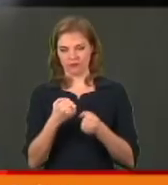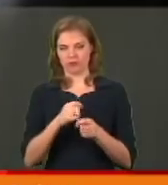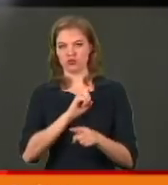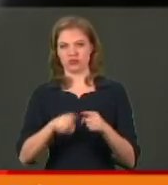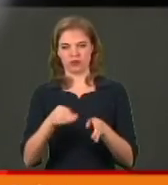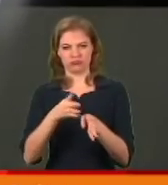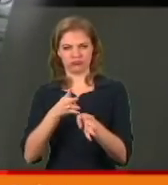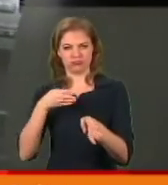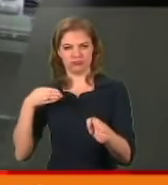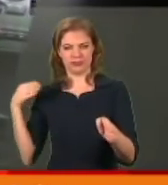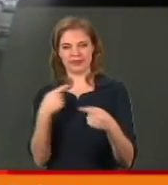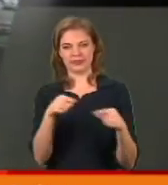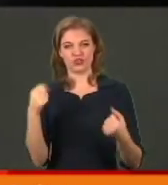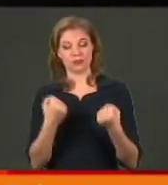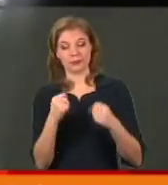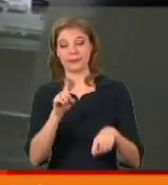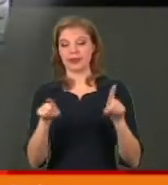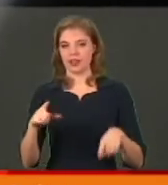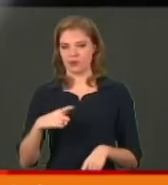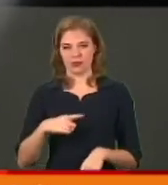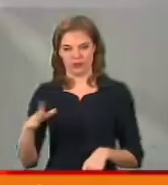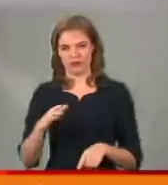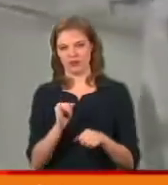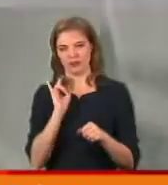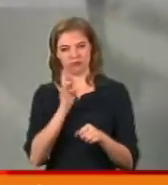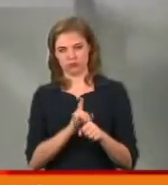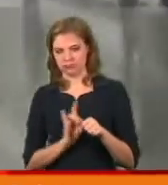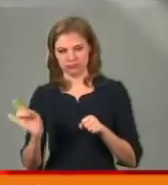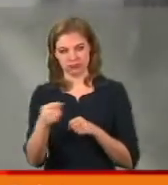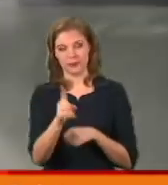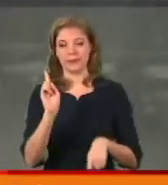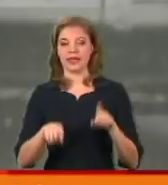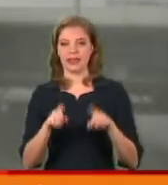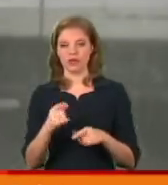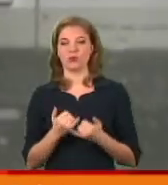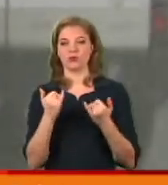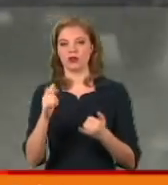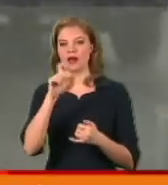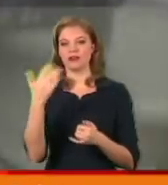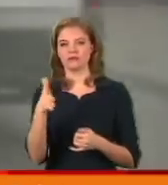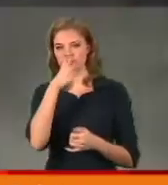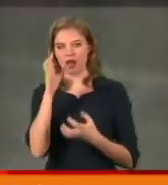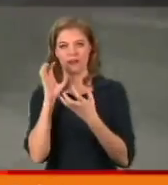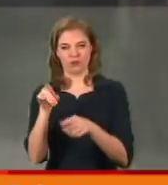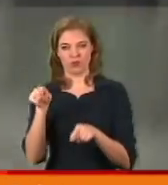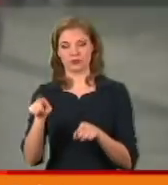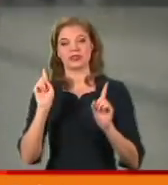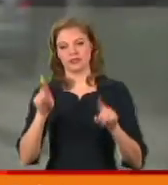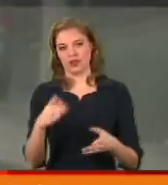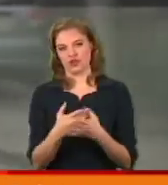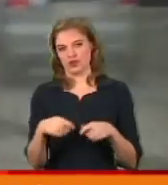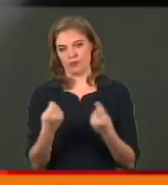швидко збирається черга з інших машин. Дехто не витримує і обганяє, іноді смугою для громадського транспорту, що також